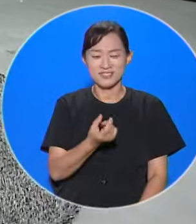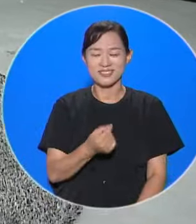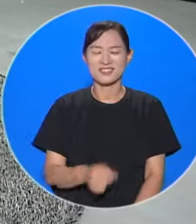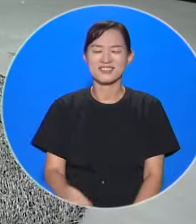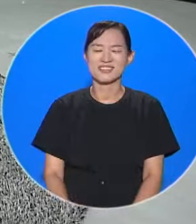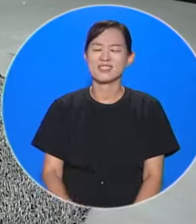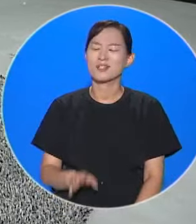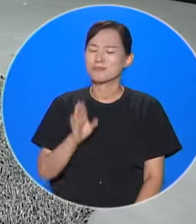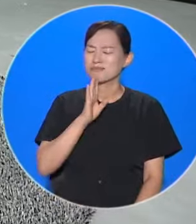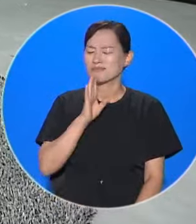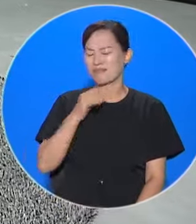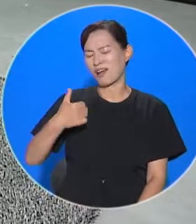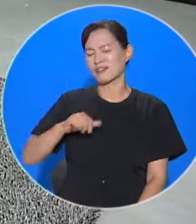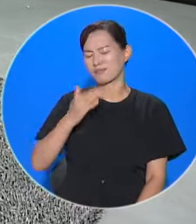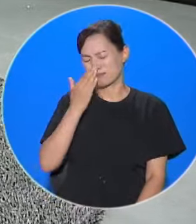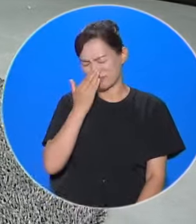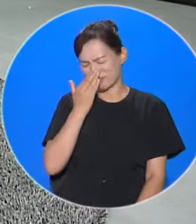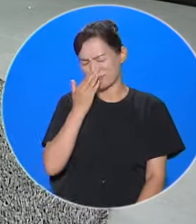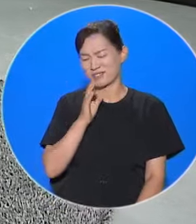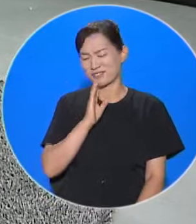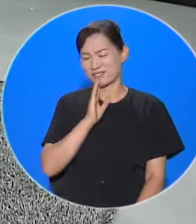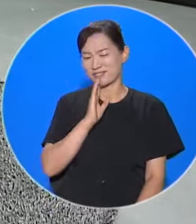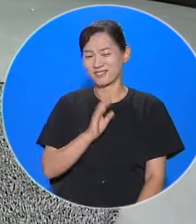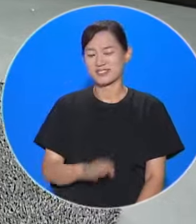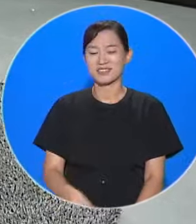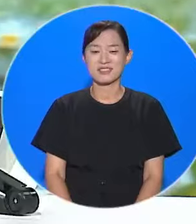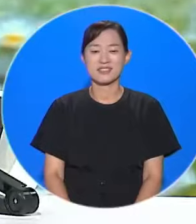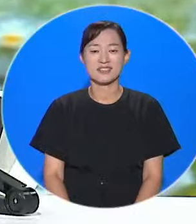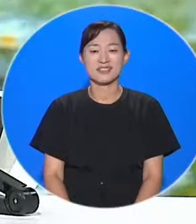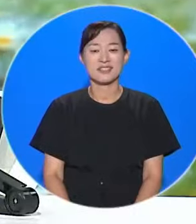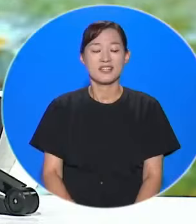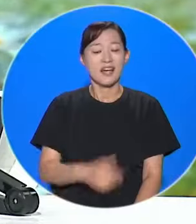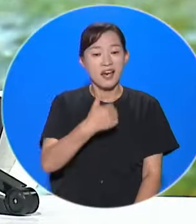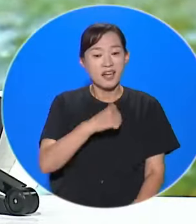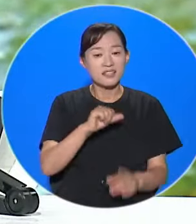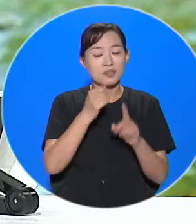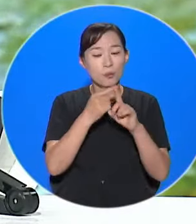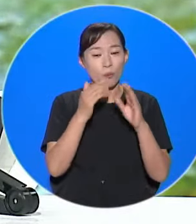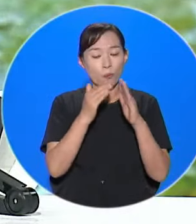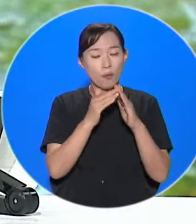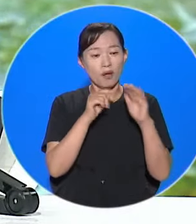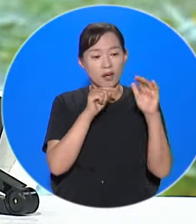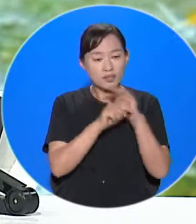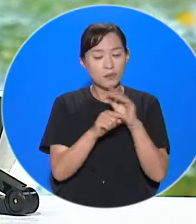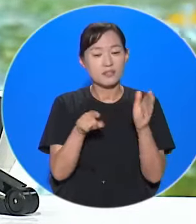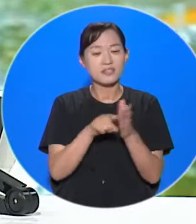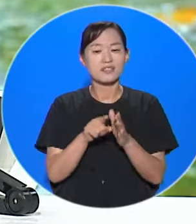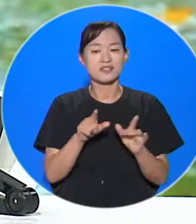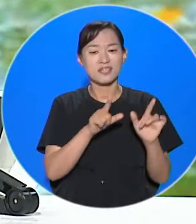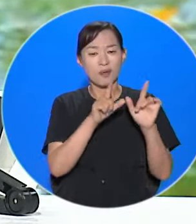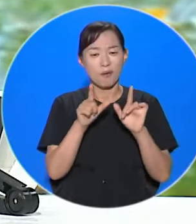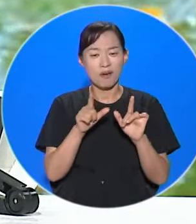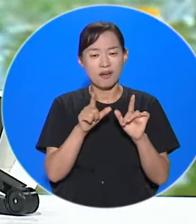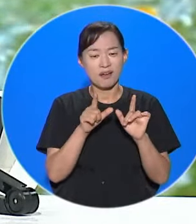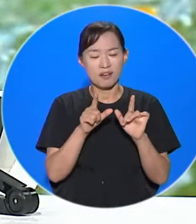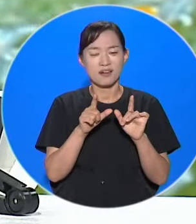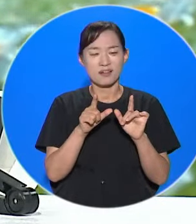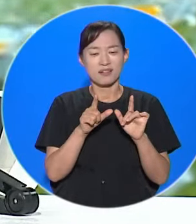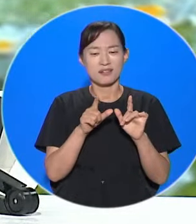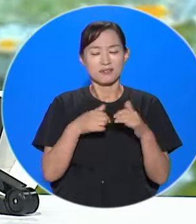네, 착하긴 엄청 착해요. 그래 우리 아드님이 교회 나가서 신앙생활하는 재미도